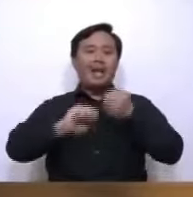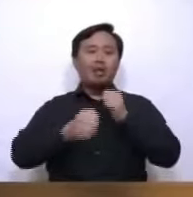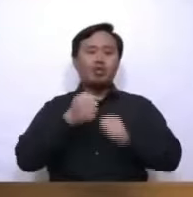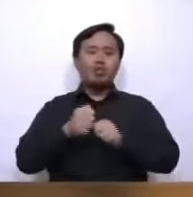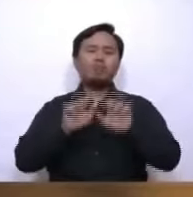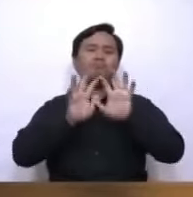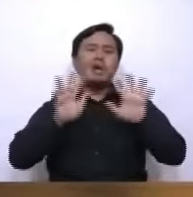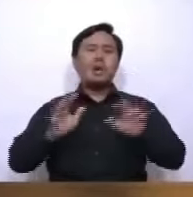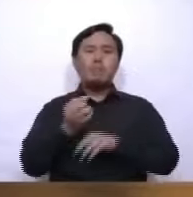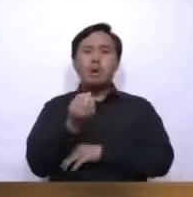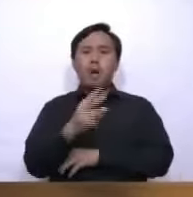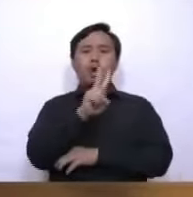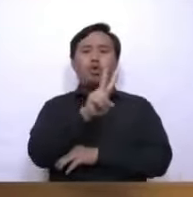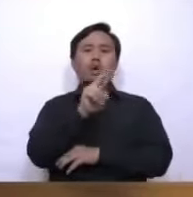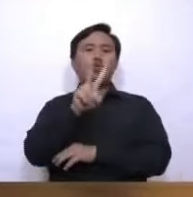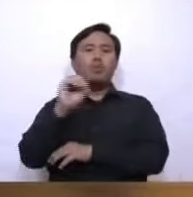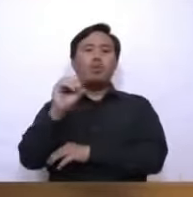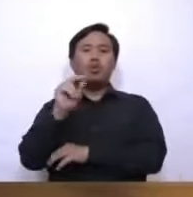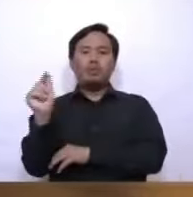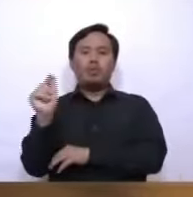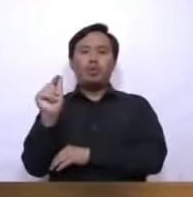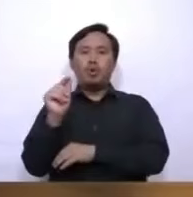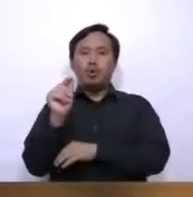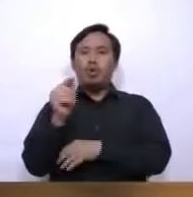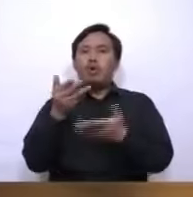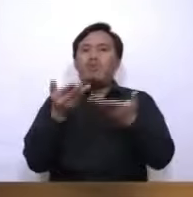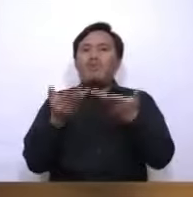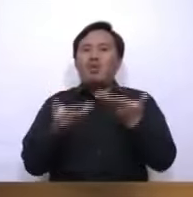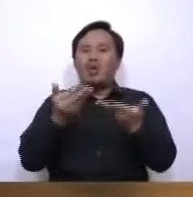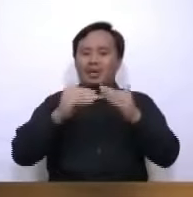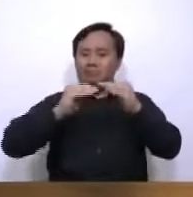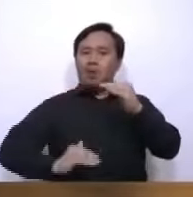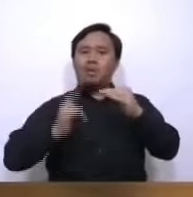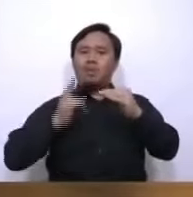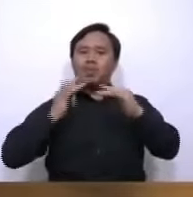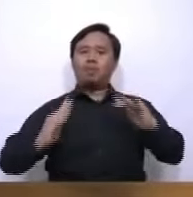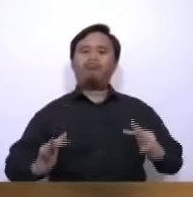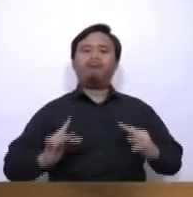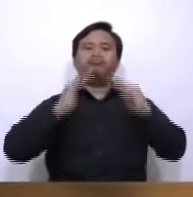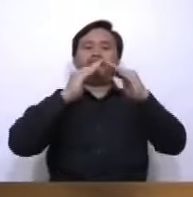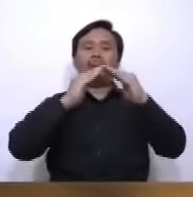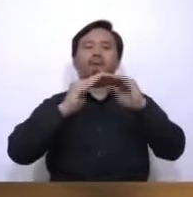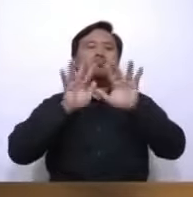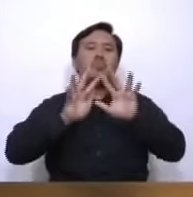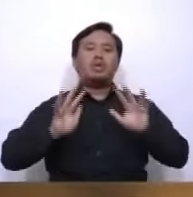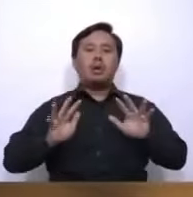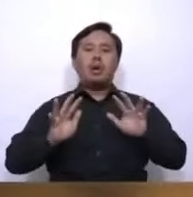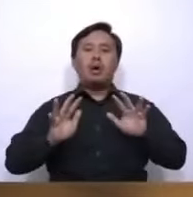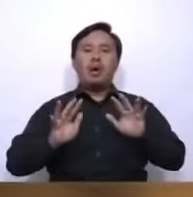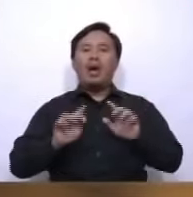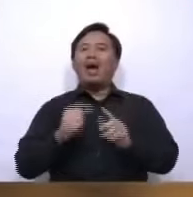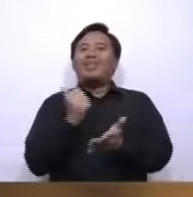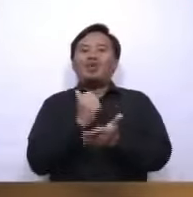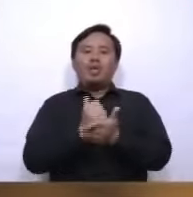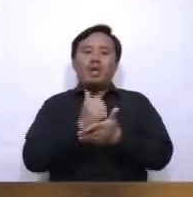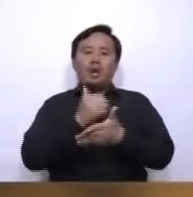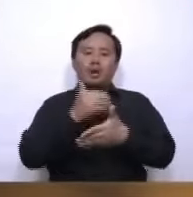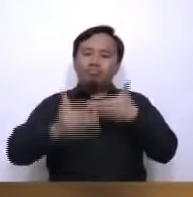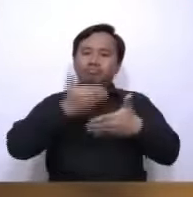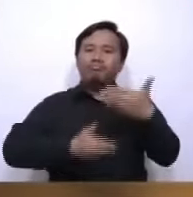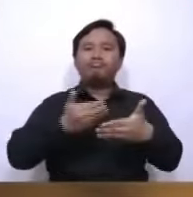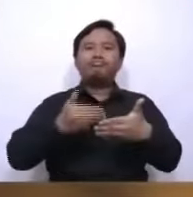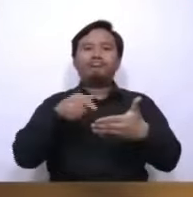220 ribu. Di permukaan, mungkin di bawahnya bagaikan gunung es, hadirin sekalian, akan banyak itu. Tentu langkah-langkah di kabupaten